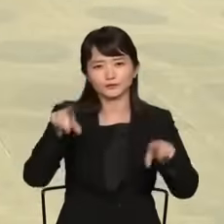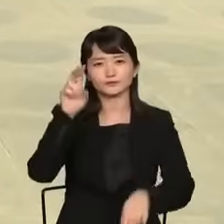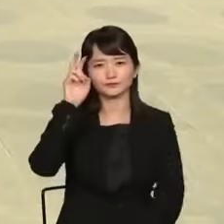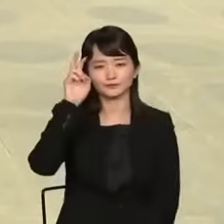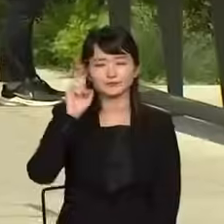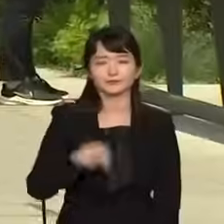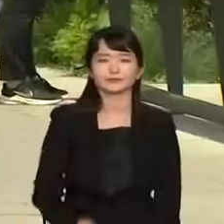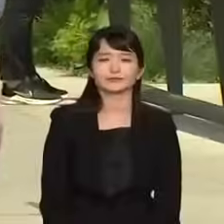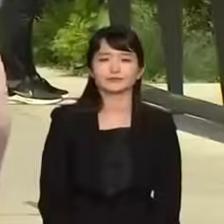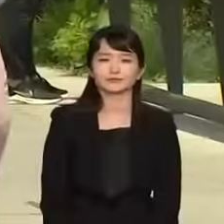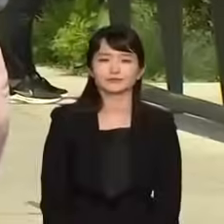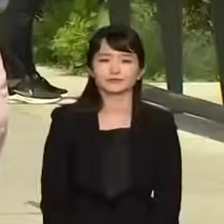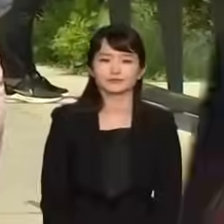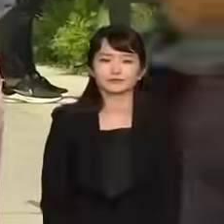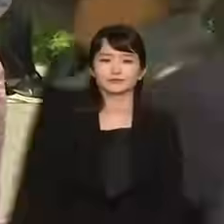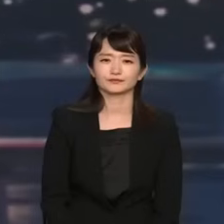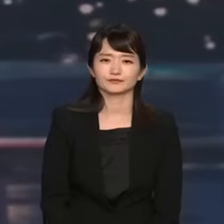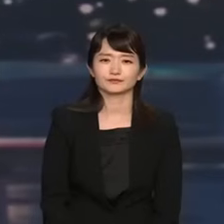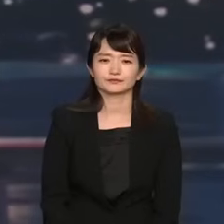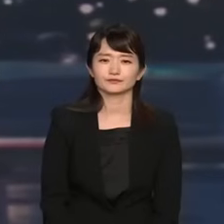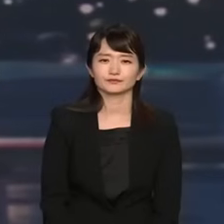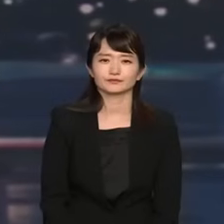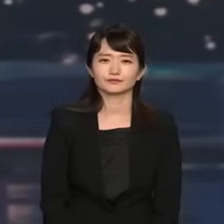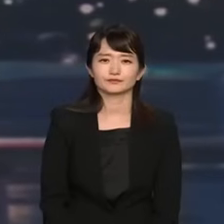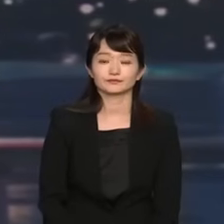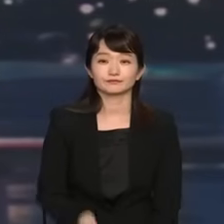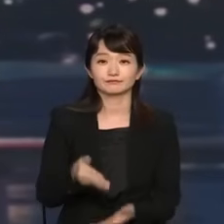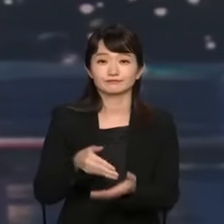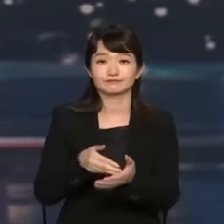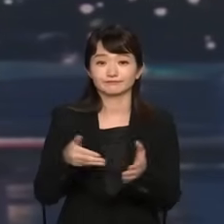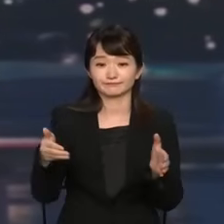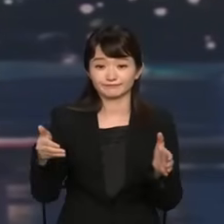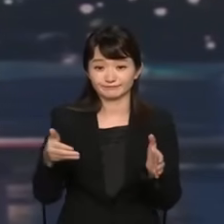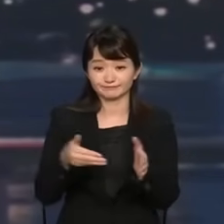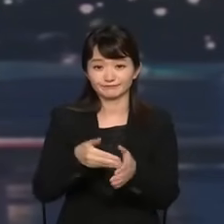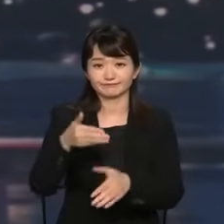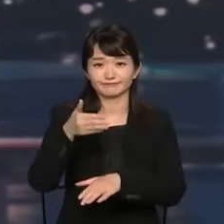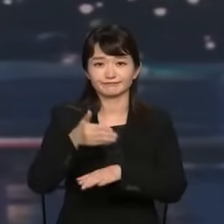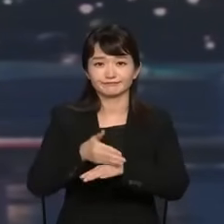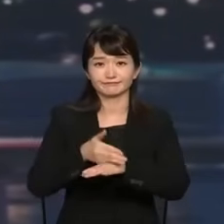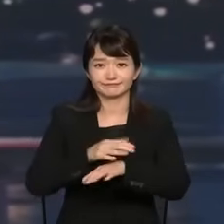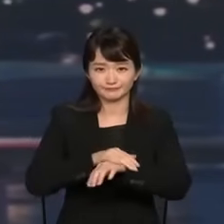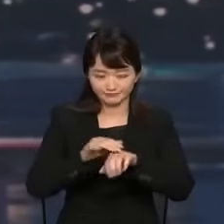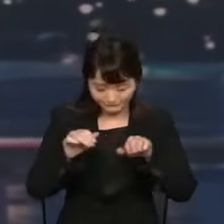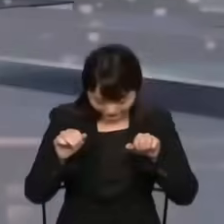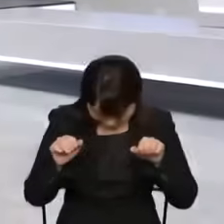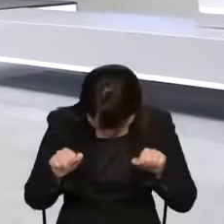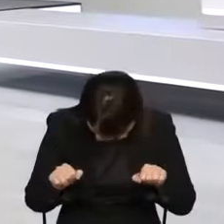예보입니다. 네, 뉴스룸 마치겠습니다. 고맙습니다.